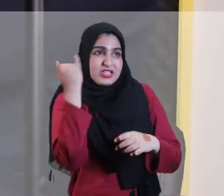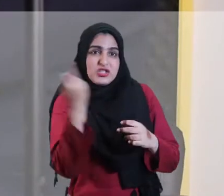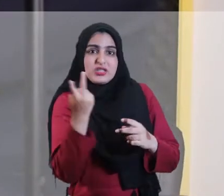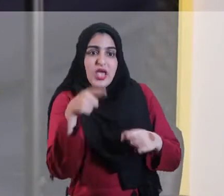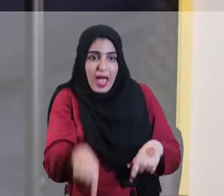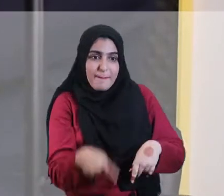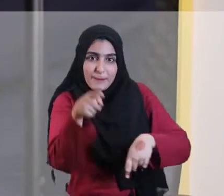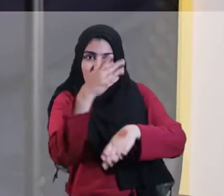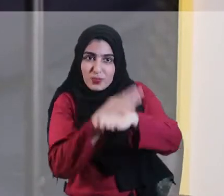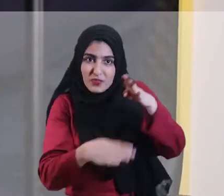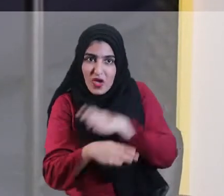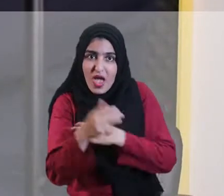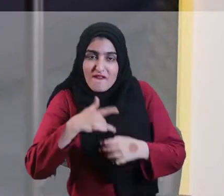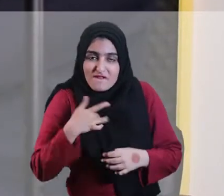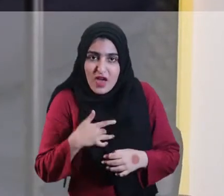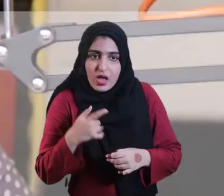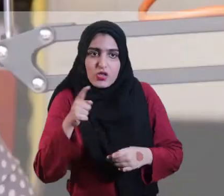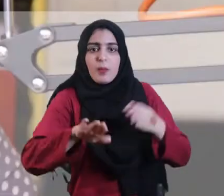इंडिया